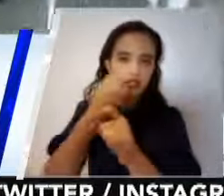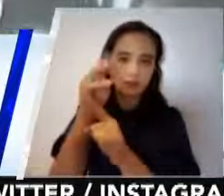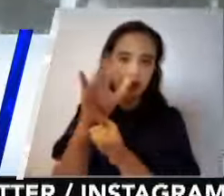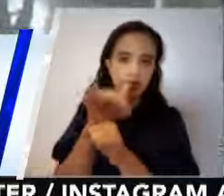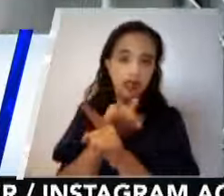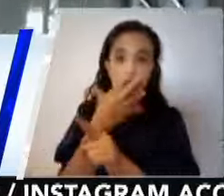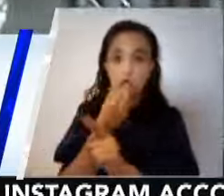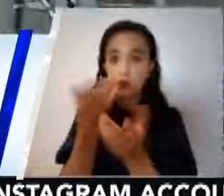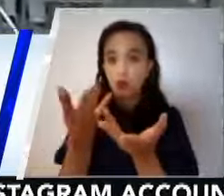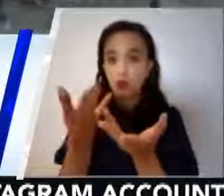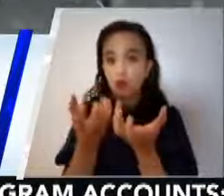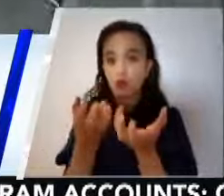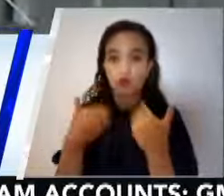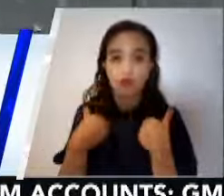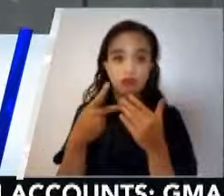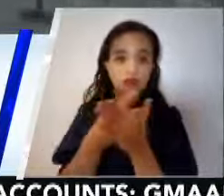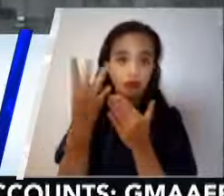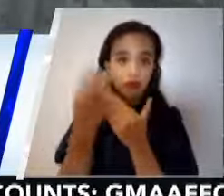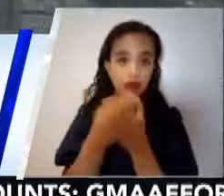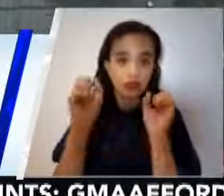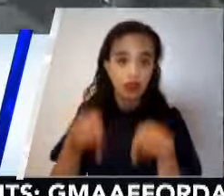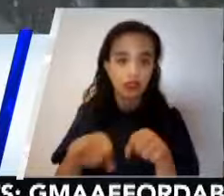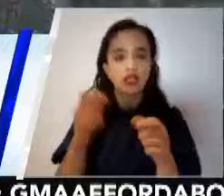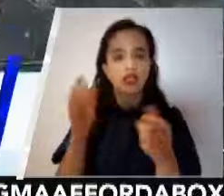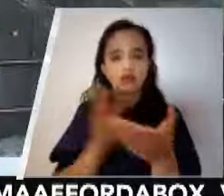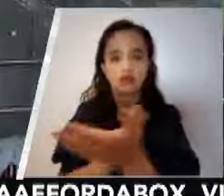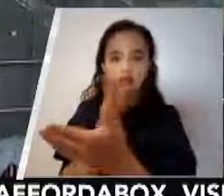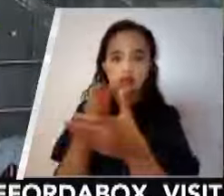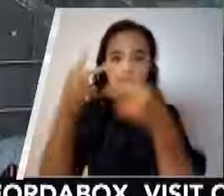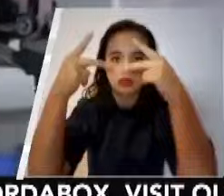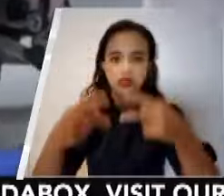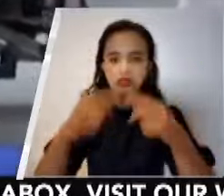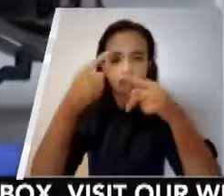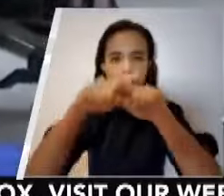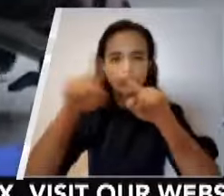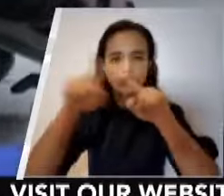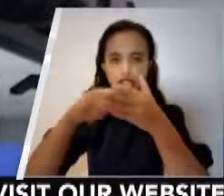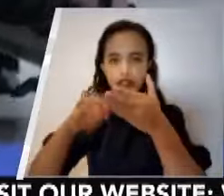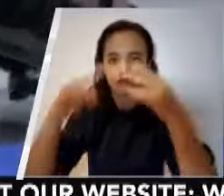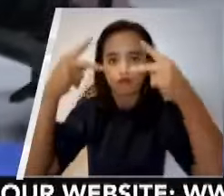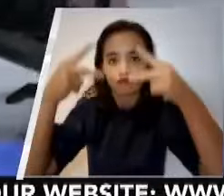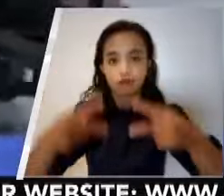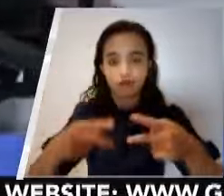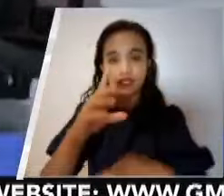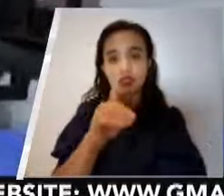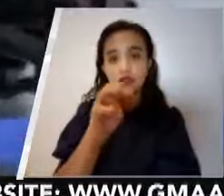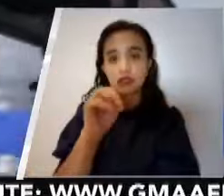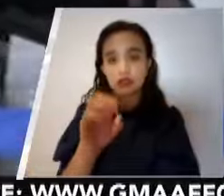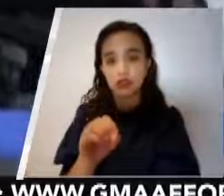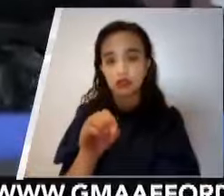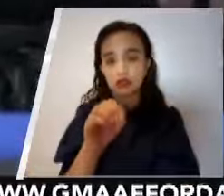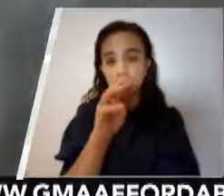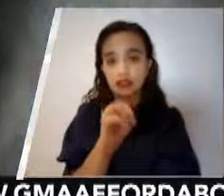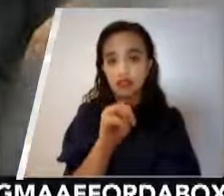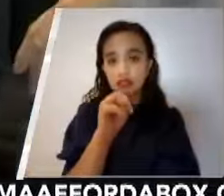ito, maaari lamang pumunta sa mga website ng DOT at DMW para mabigyan ng karagdagang impormasyon